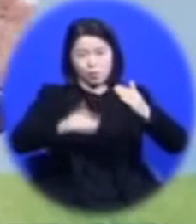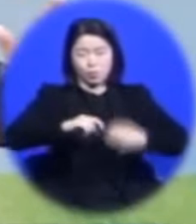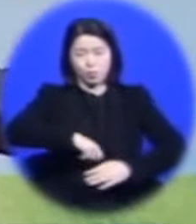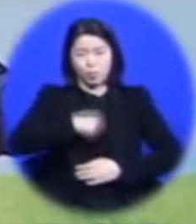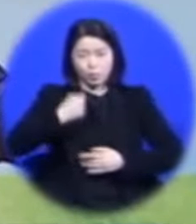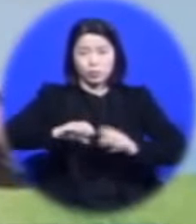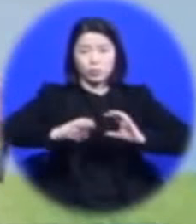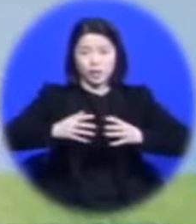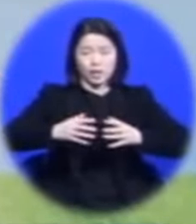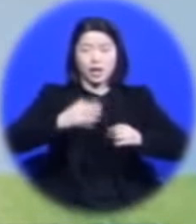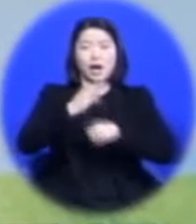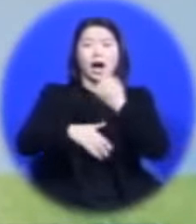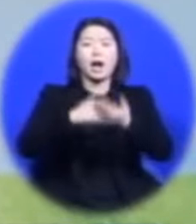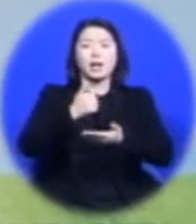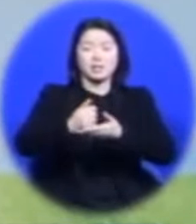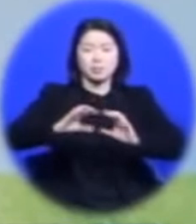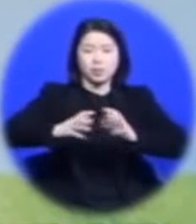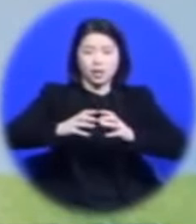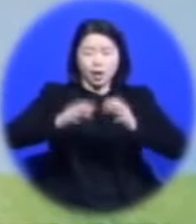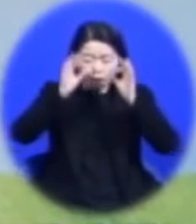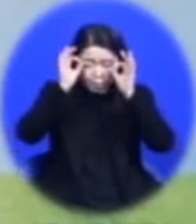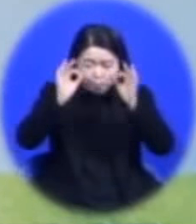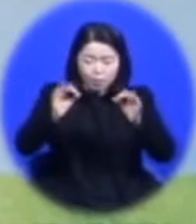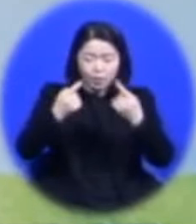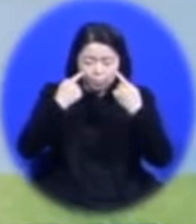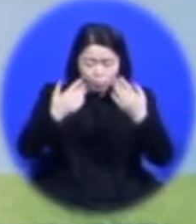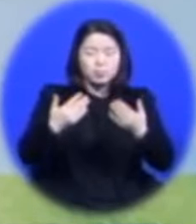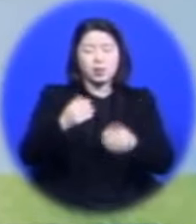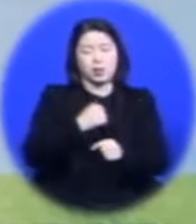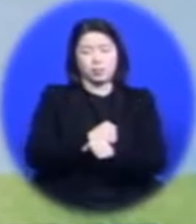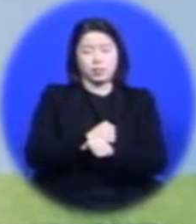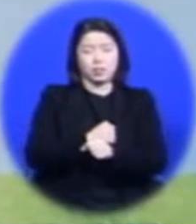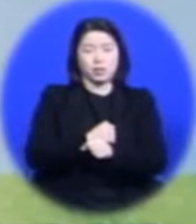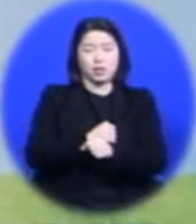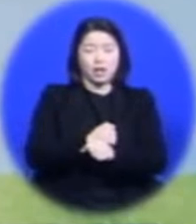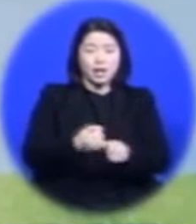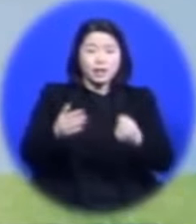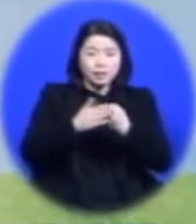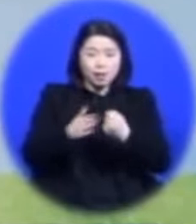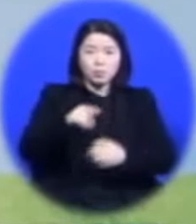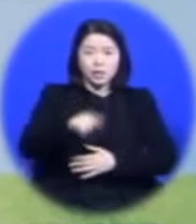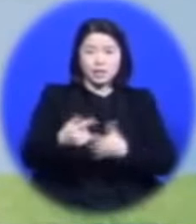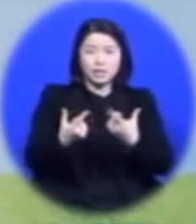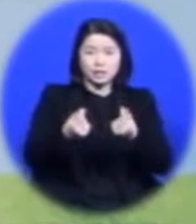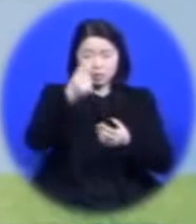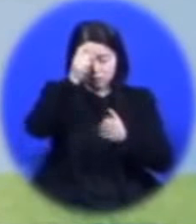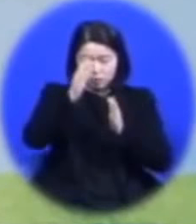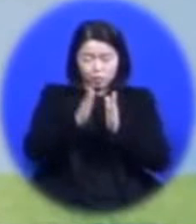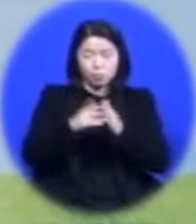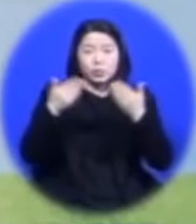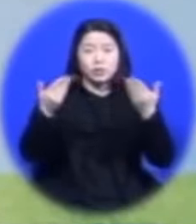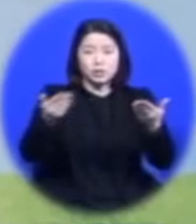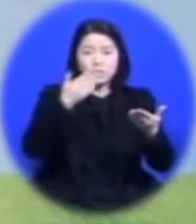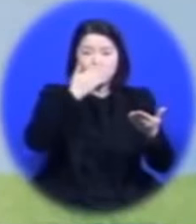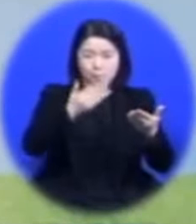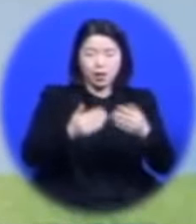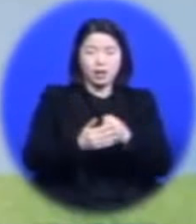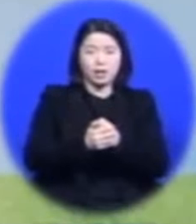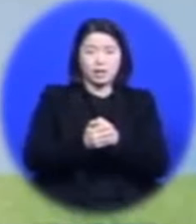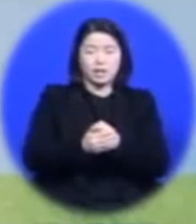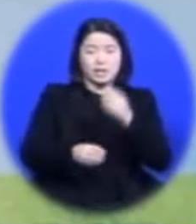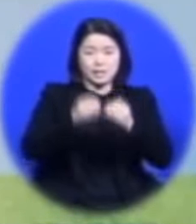하나님의 나라를 보았던 것이 분명해요 그렇기 때문에 이런 기도를 하게 된 거예요이